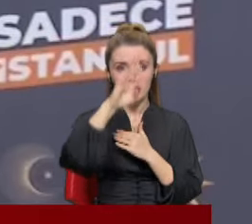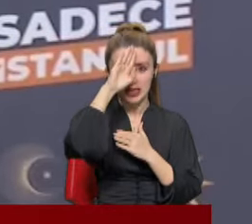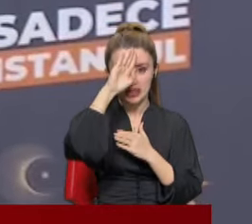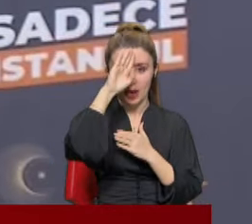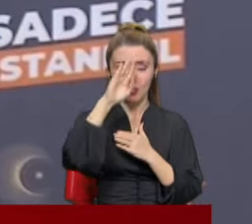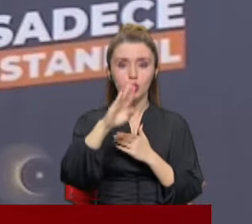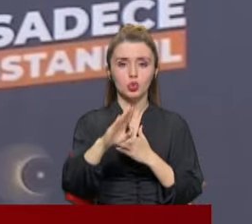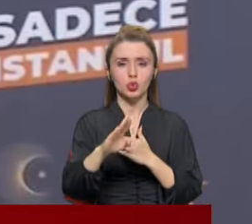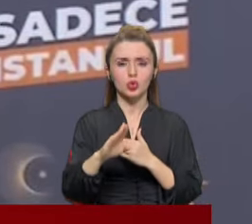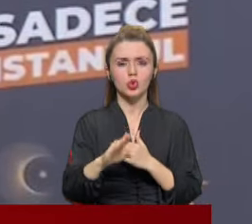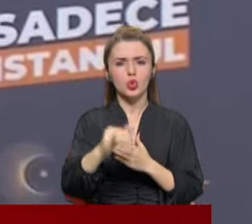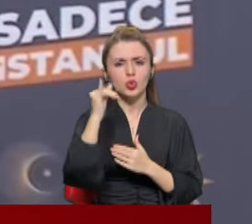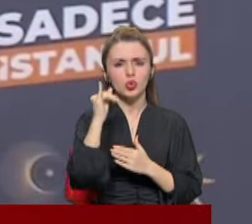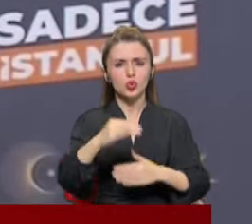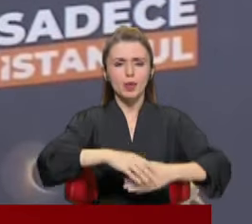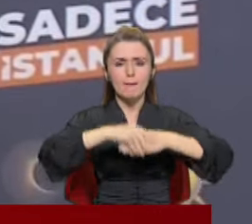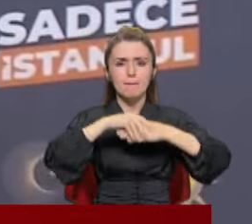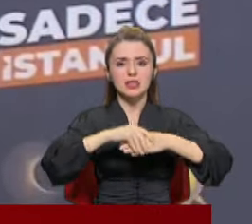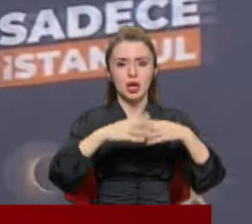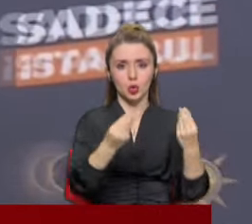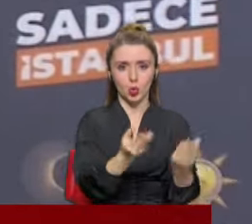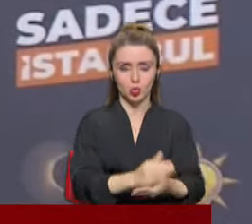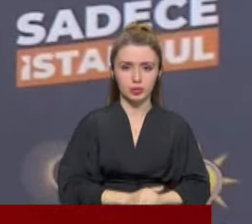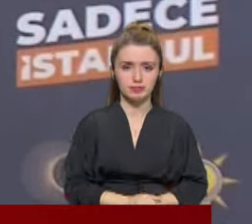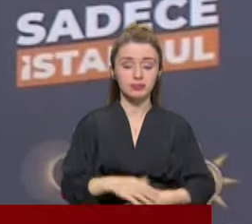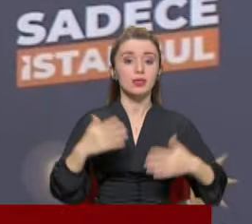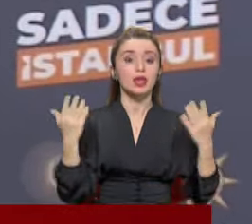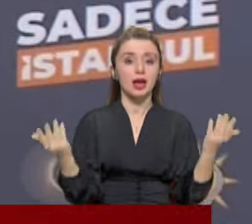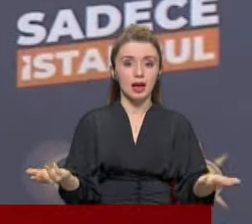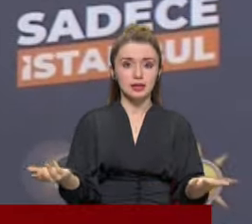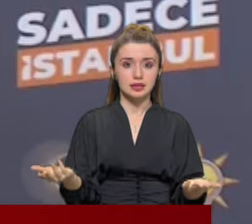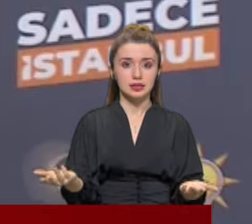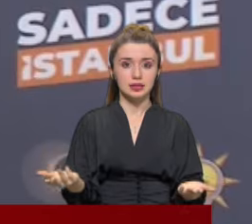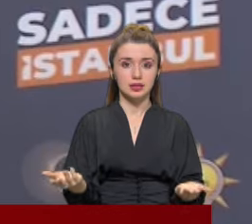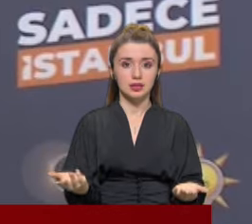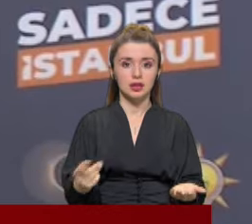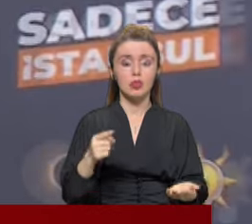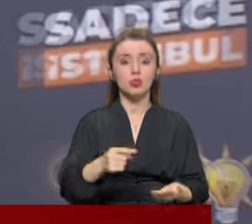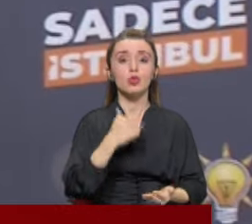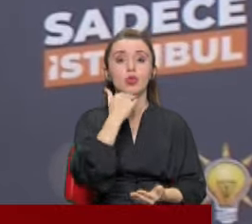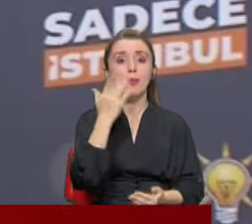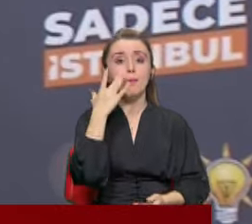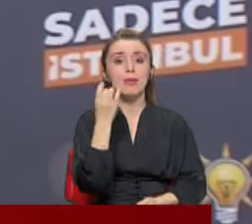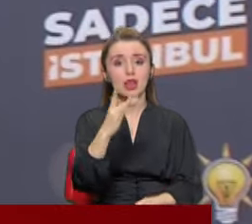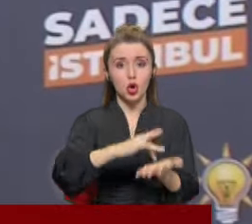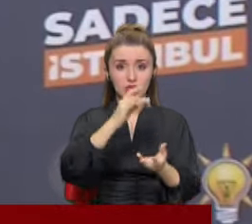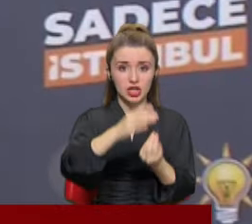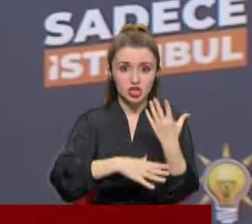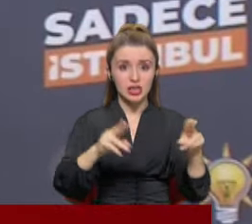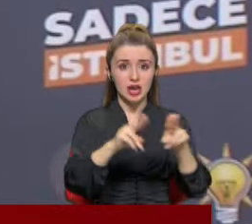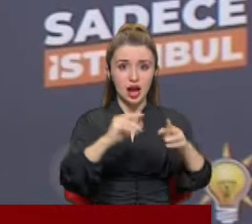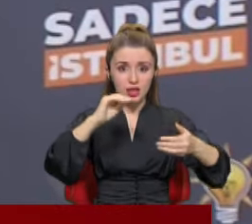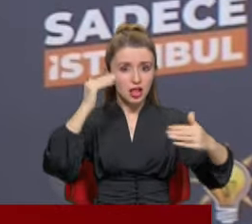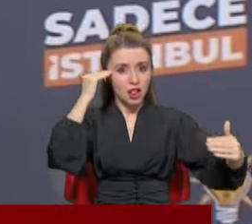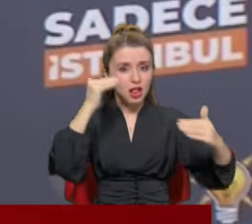İstanbul kirli bir pazarlık masasına yatırılmıştır. Artık mızrak çuvala sığmıyor. Kandil